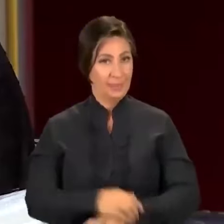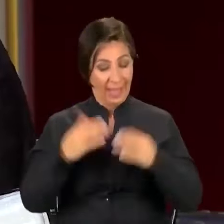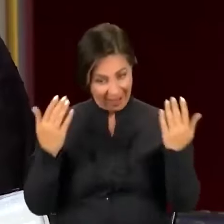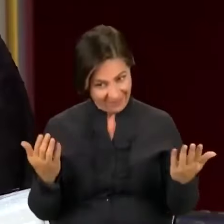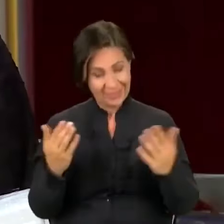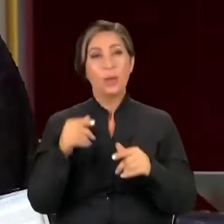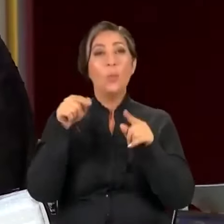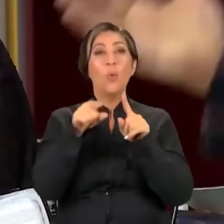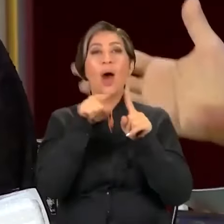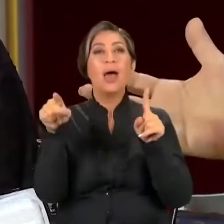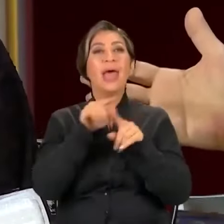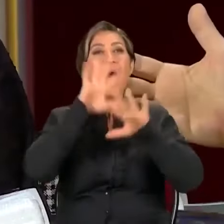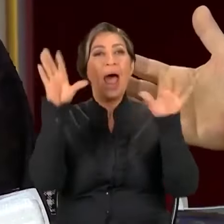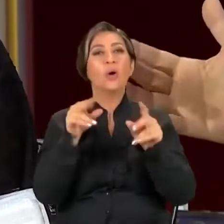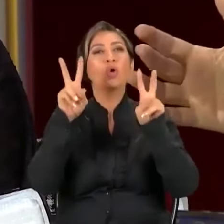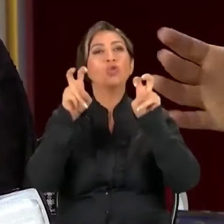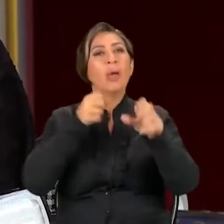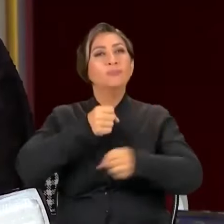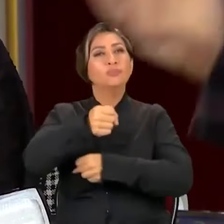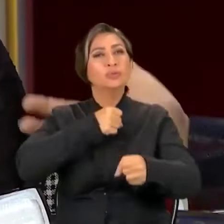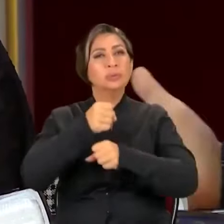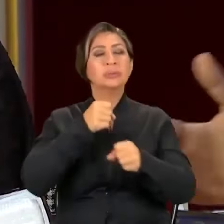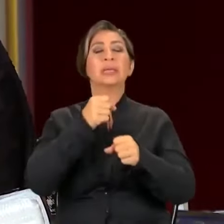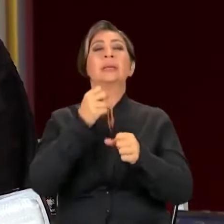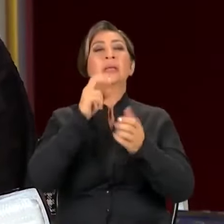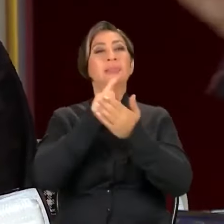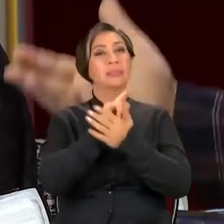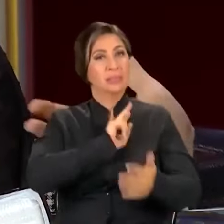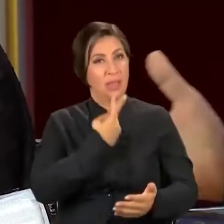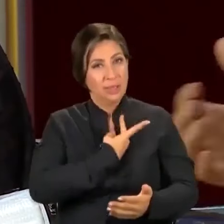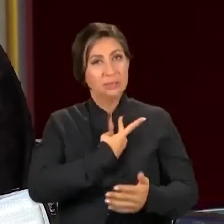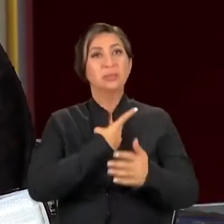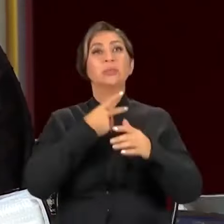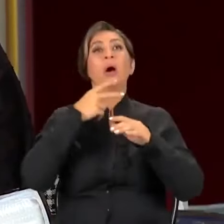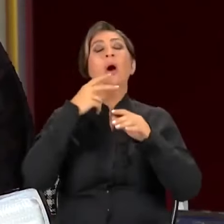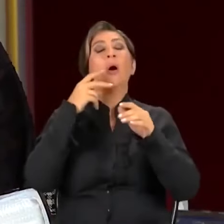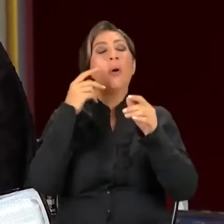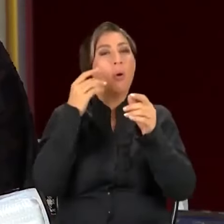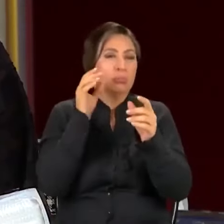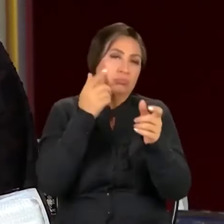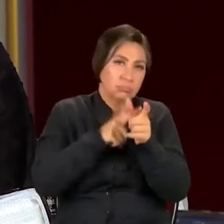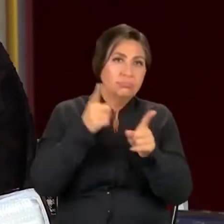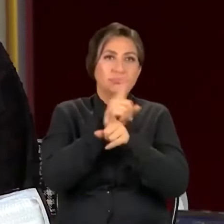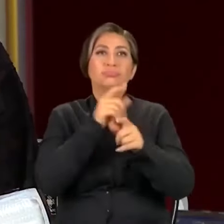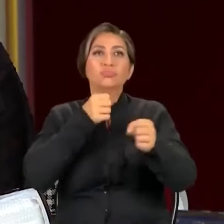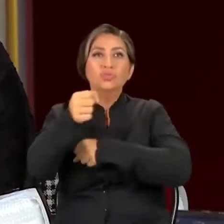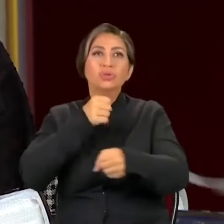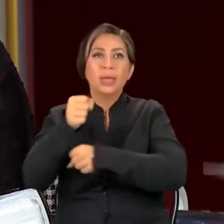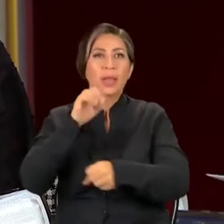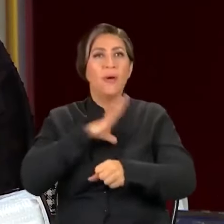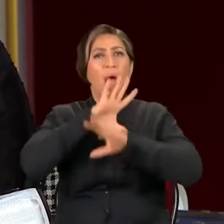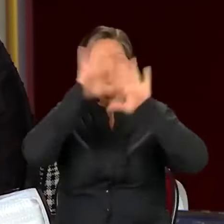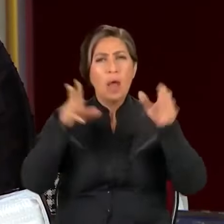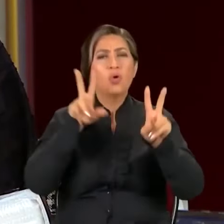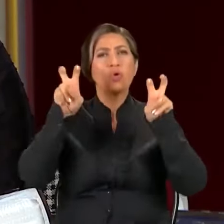Evet, bu arada her konuda mücadele ediyorsun. Transfobiyle ilgili, homofobiyle ilgili mücadele ediyorsun.